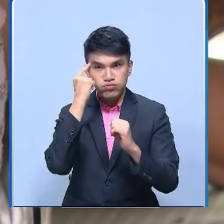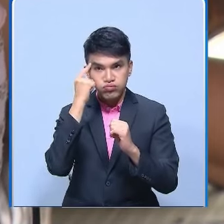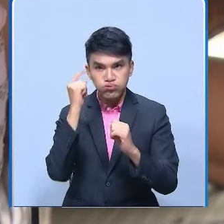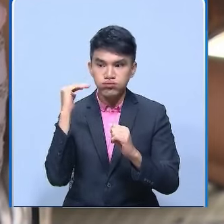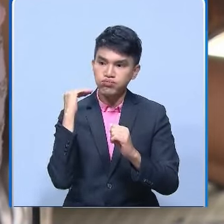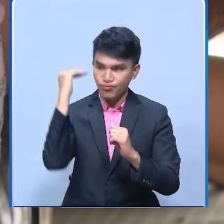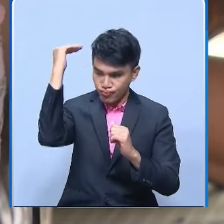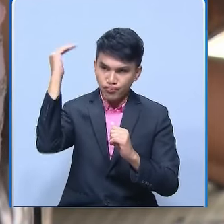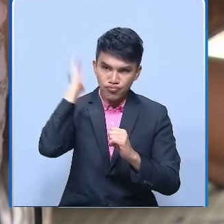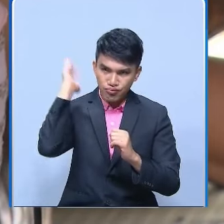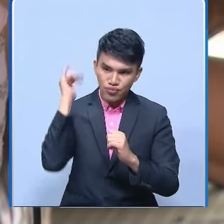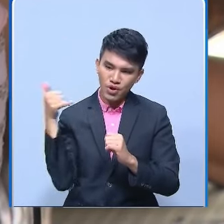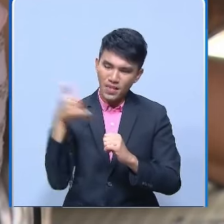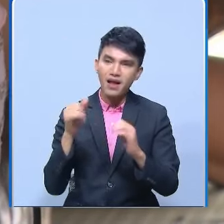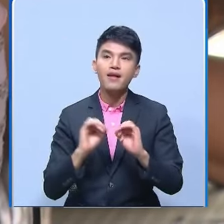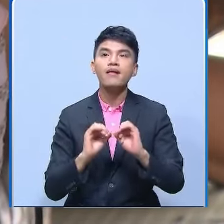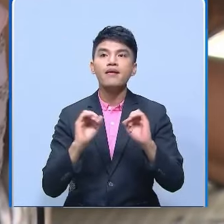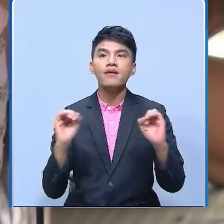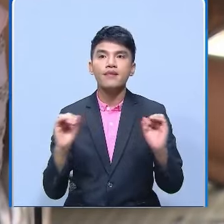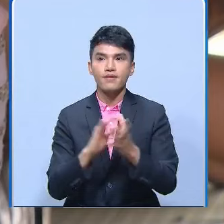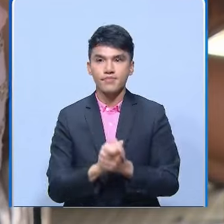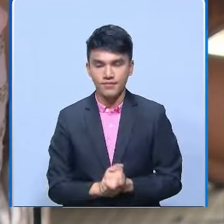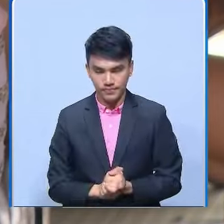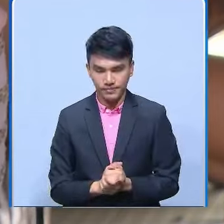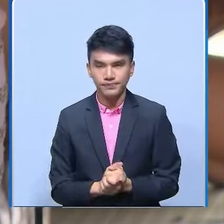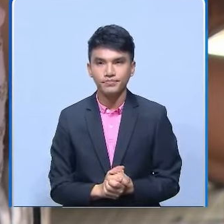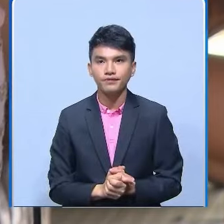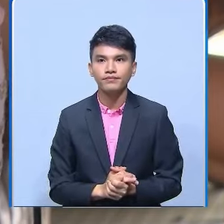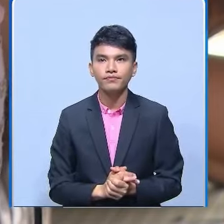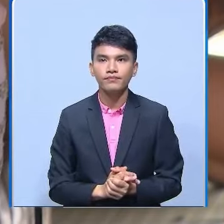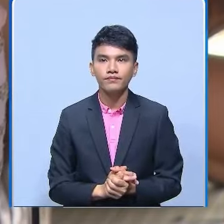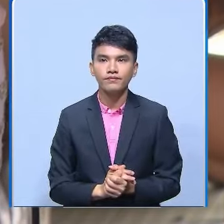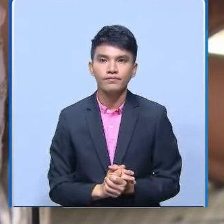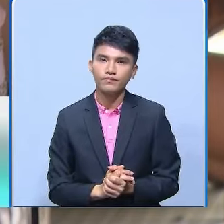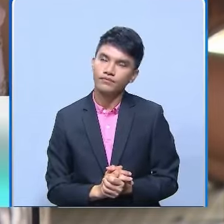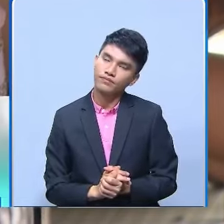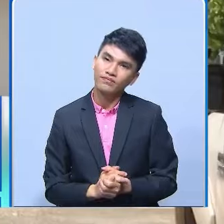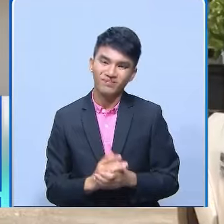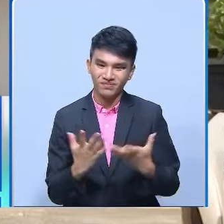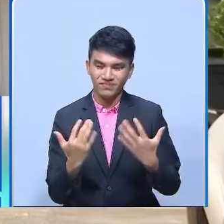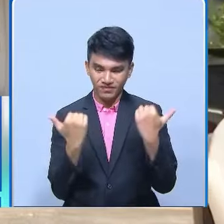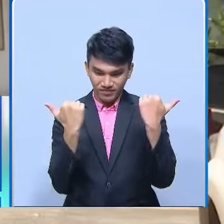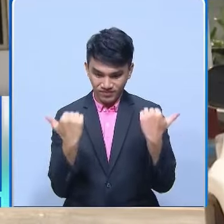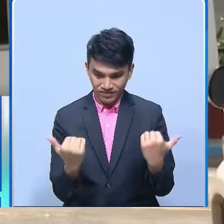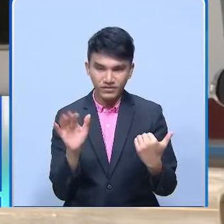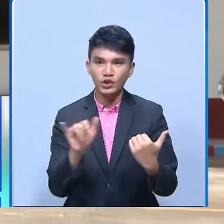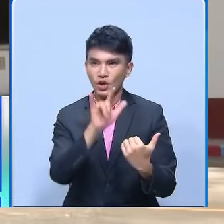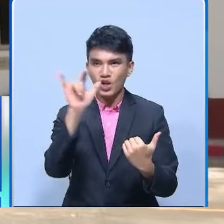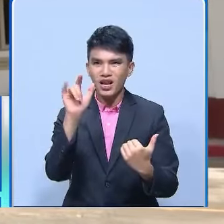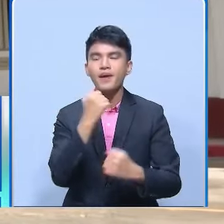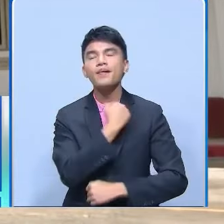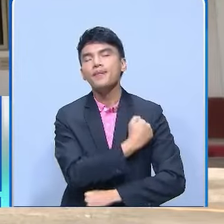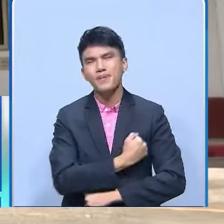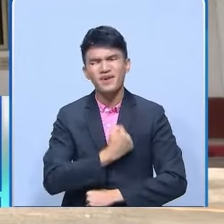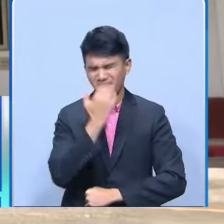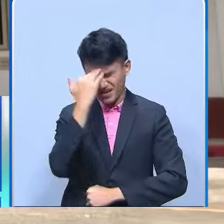ชายจะไม่ออกมาอะไรแบบเนี้ยค่ะคราวเนี้ยก็เหมือนทางฝั่งญาติเขาก็คงน้อยใจว่าทำไม